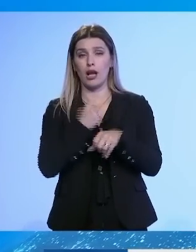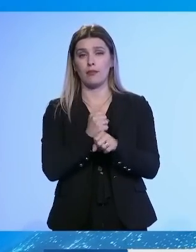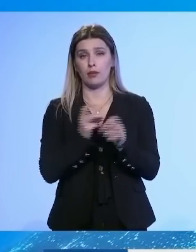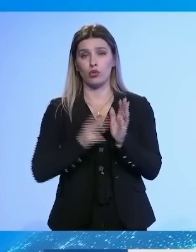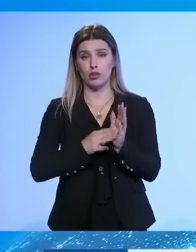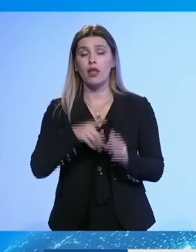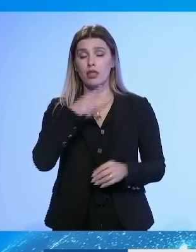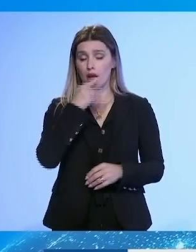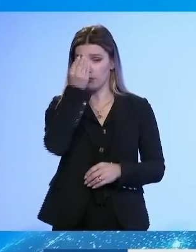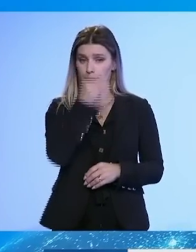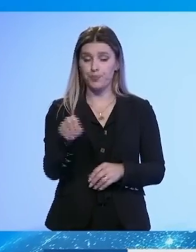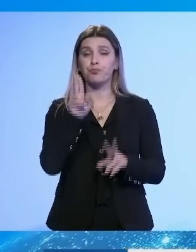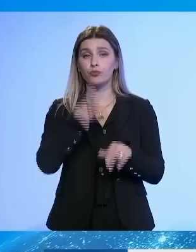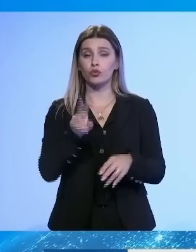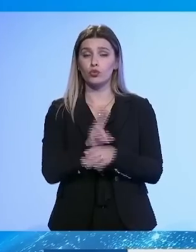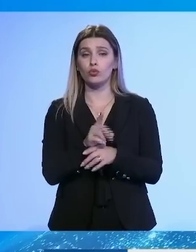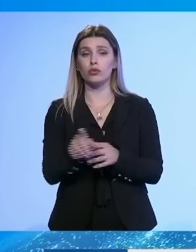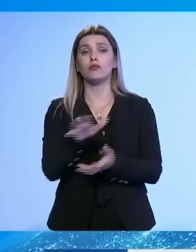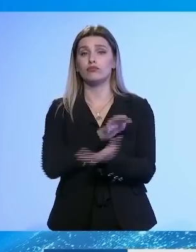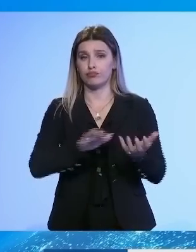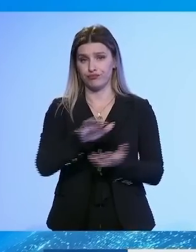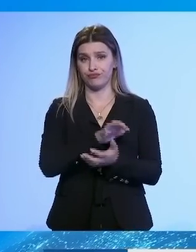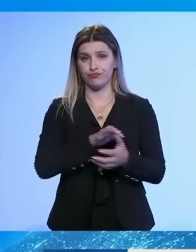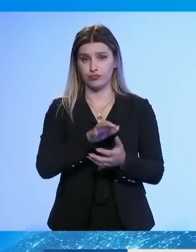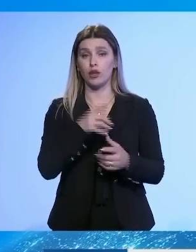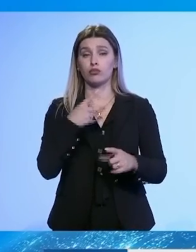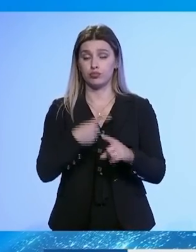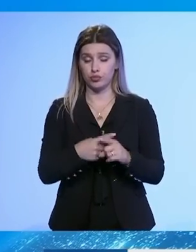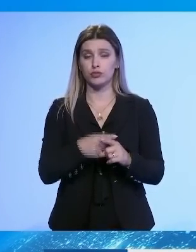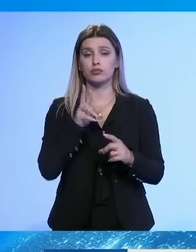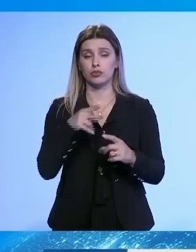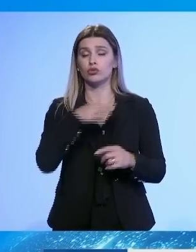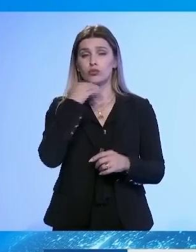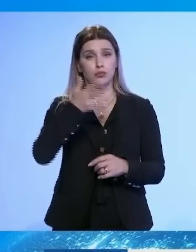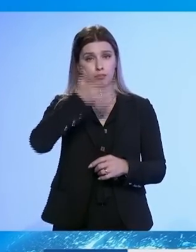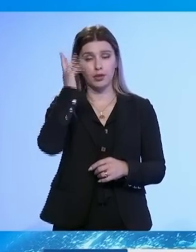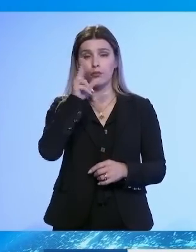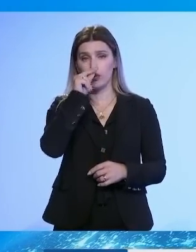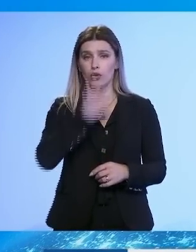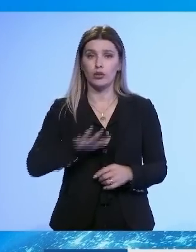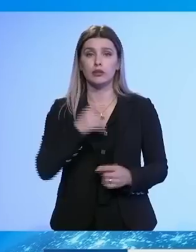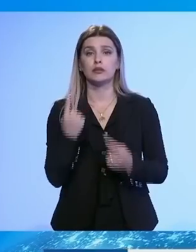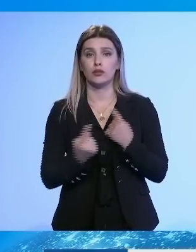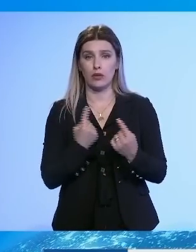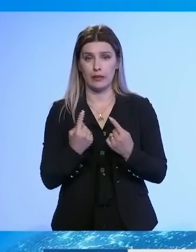ka paralajmëruar se do të ketë trazira, ndërkohë ka shprehur edhe shqetësimin për gjendjen e policisë në përgjithësi.